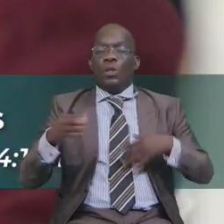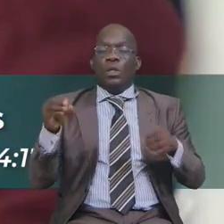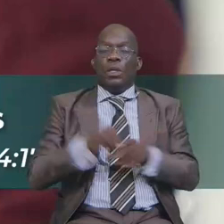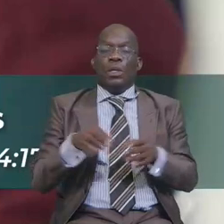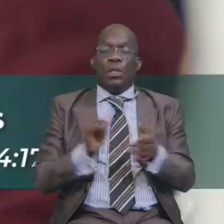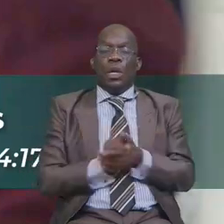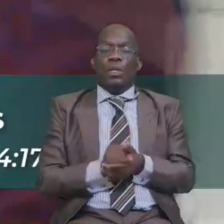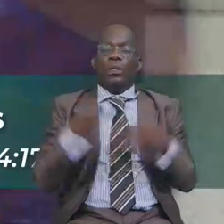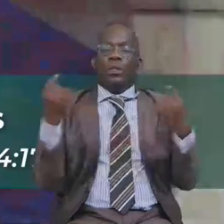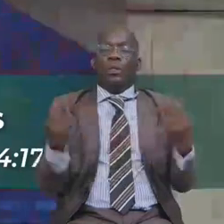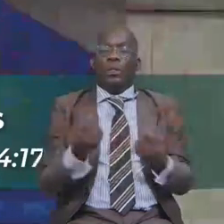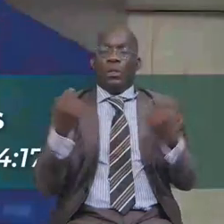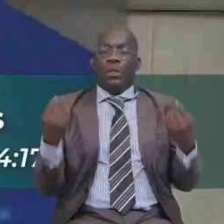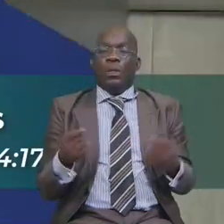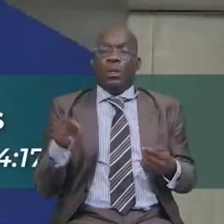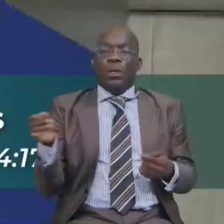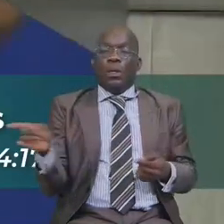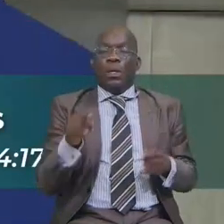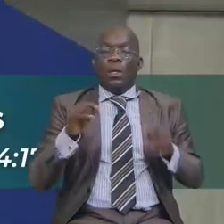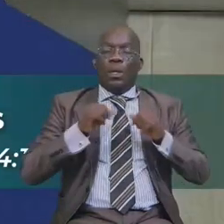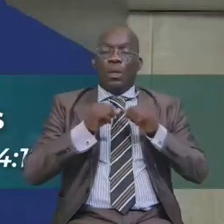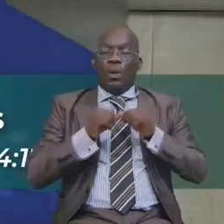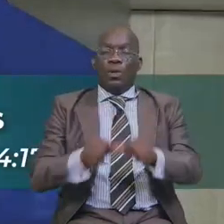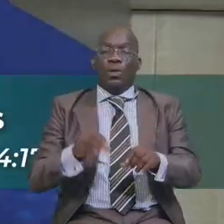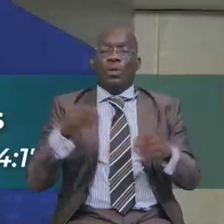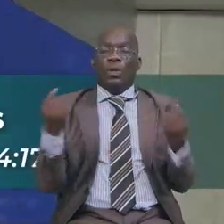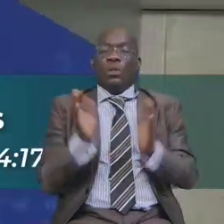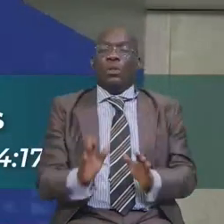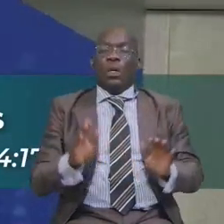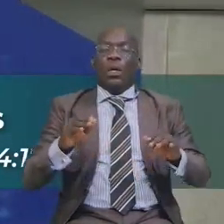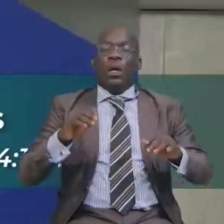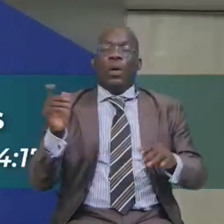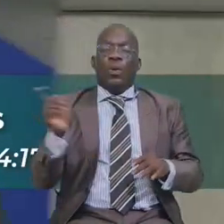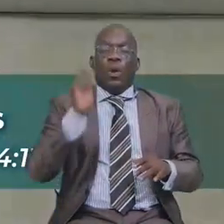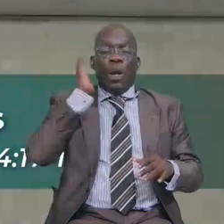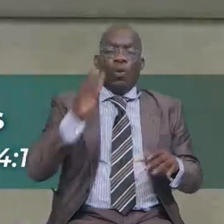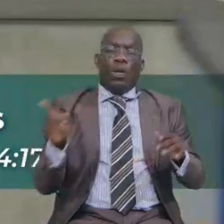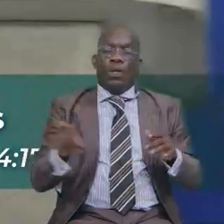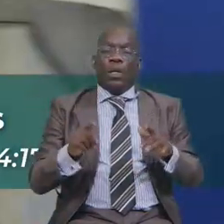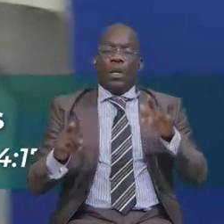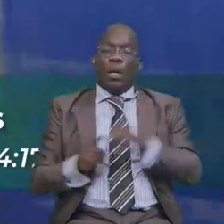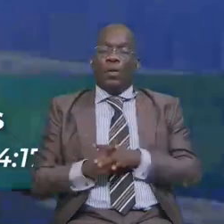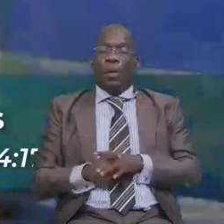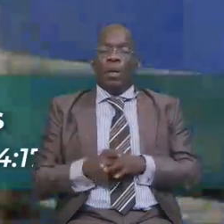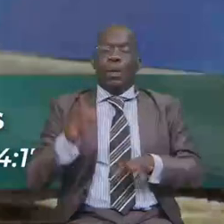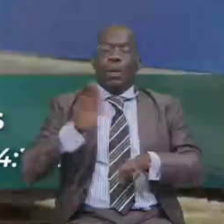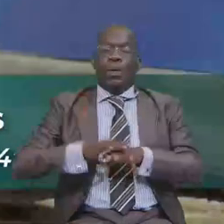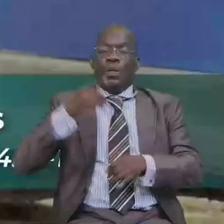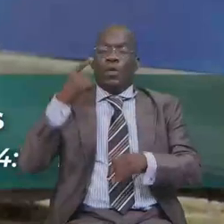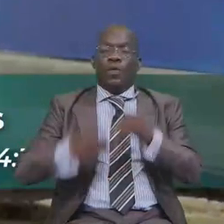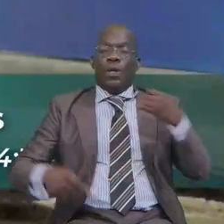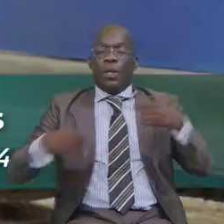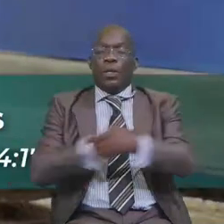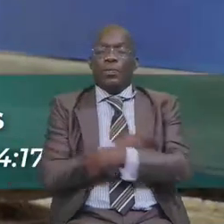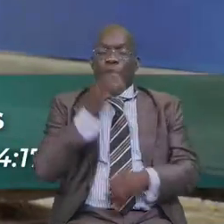impiété, et s'ils sont encore pécheurs, quand est-ce qu'ils apparaîtront au dernier jour?